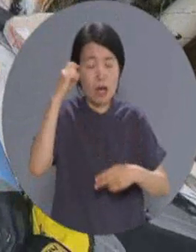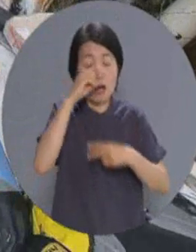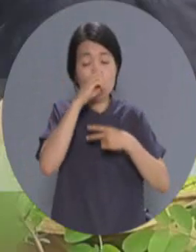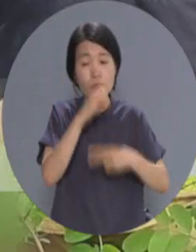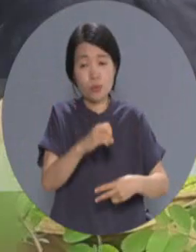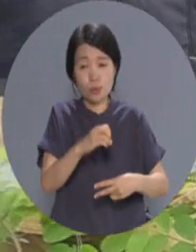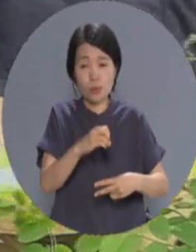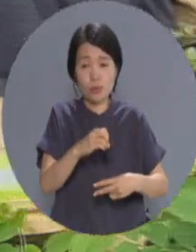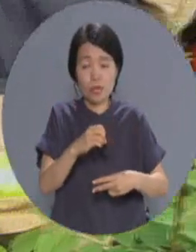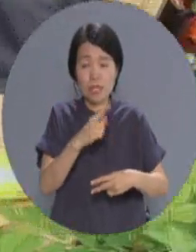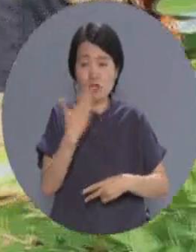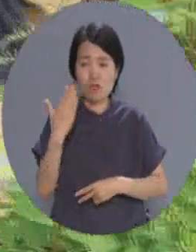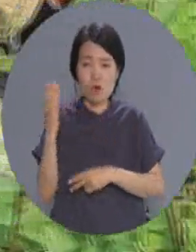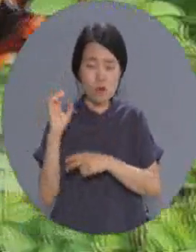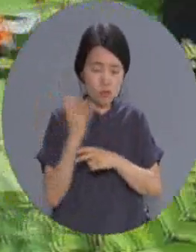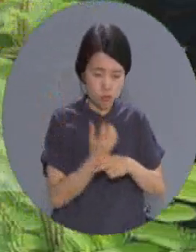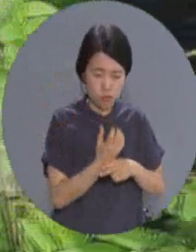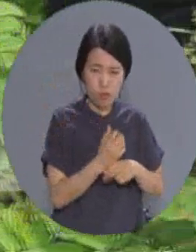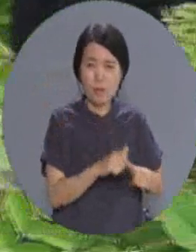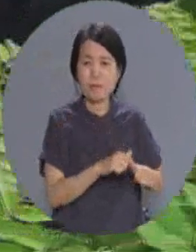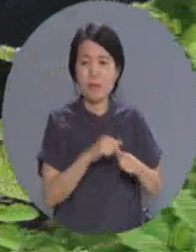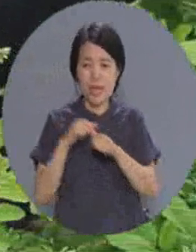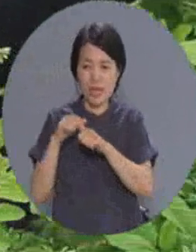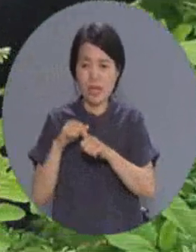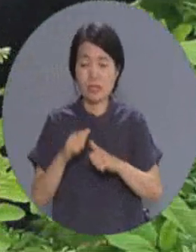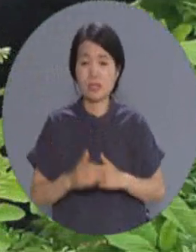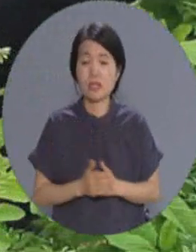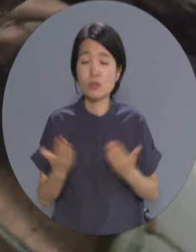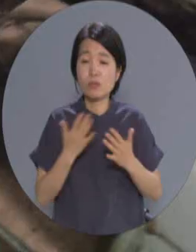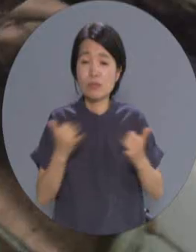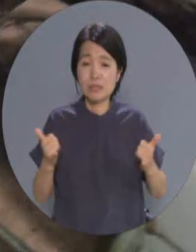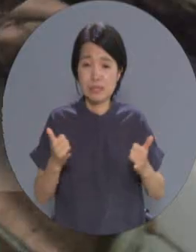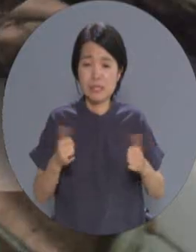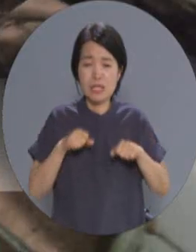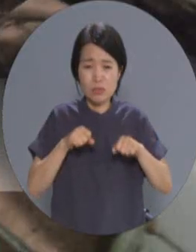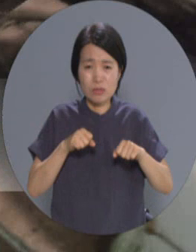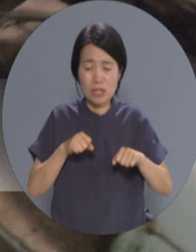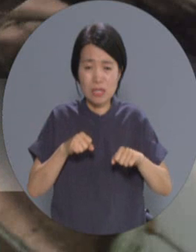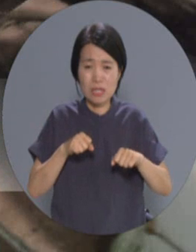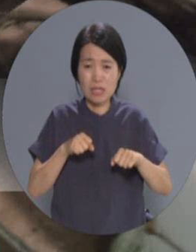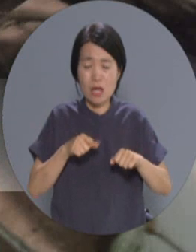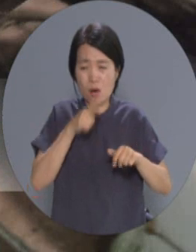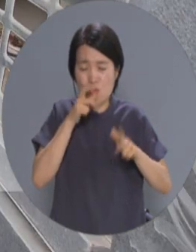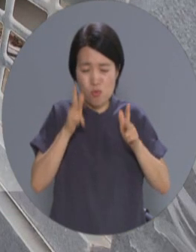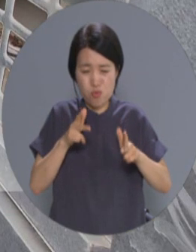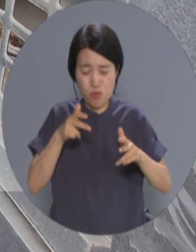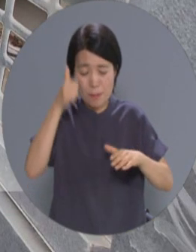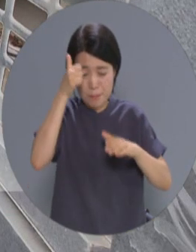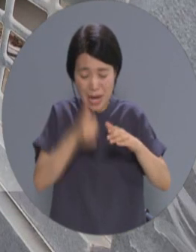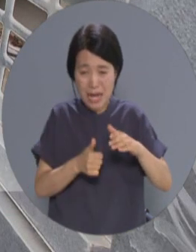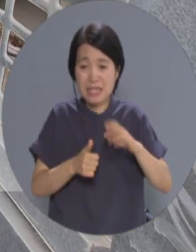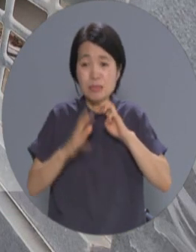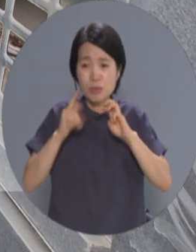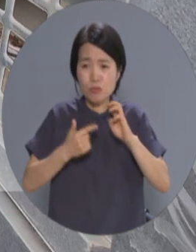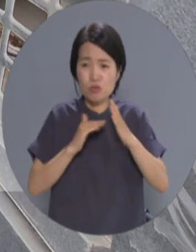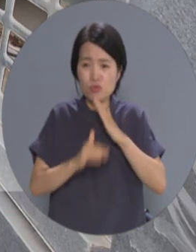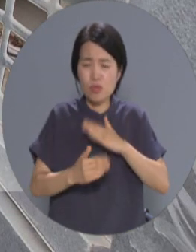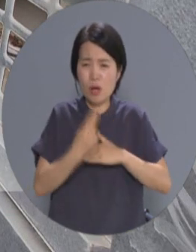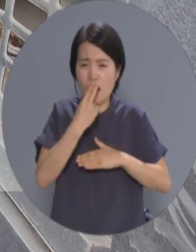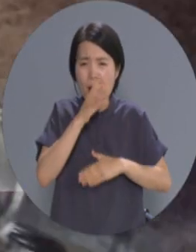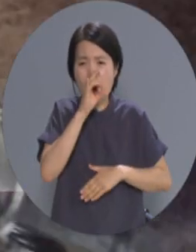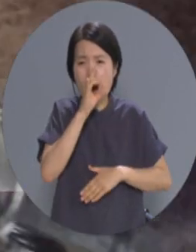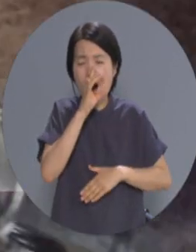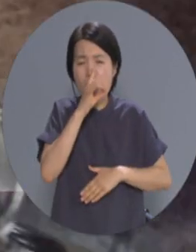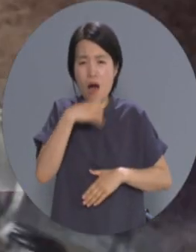잃었고 출동한 119에 의해 구조됐습니다. 노동자들은 청소를 하러 정화조에 들어간 지 30분 만에 갑자기 숨을 쉴